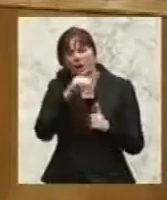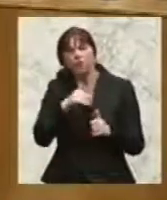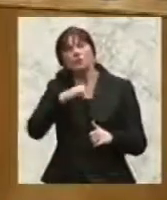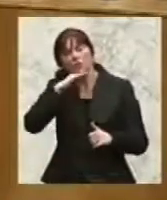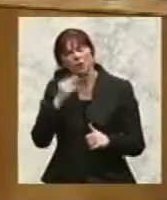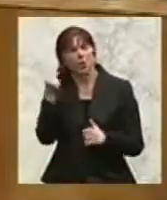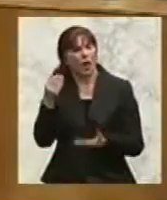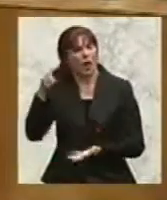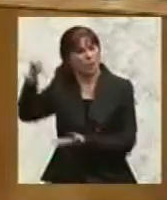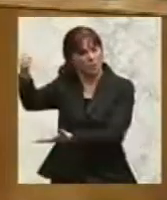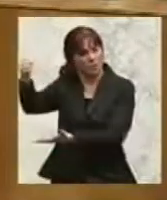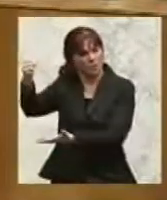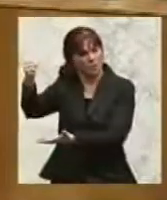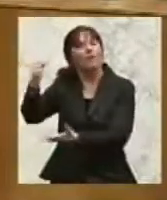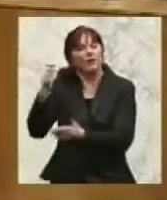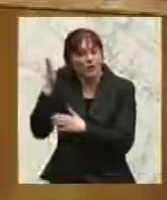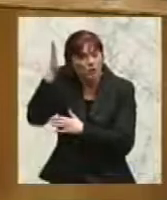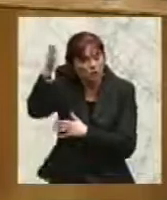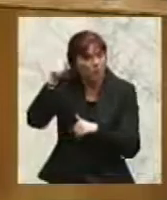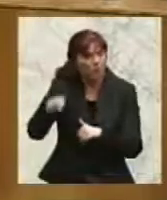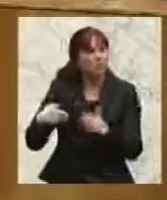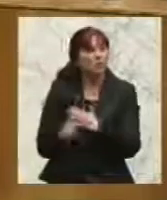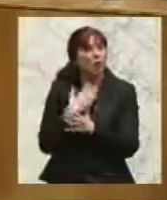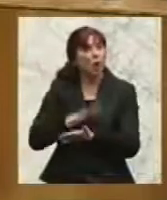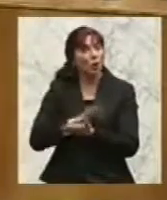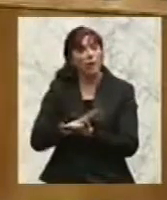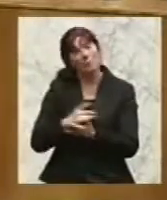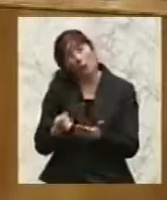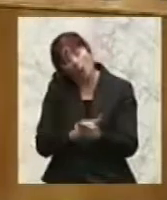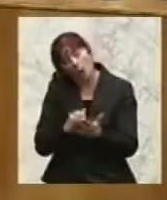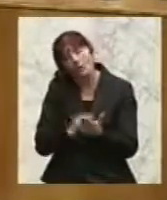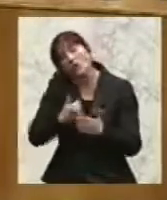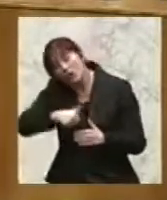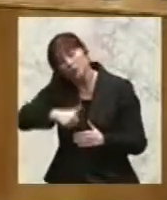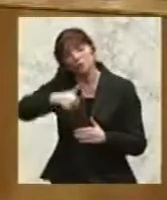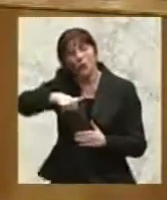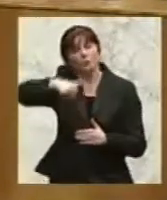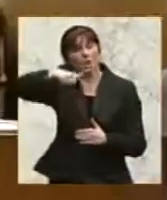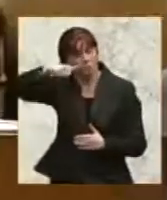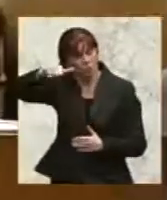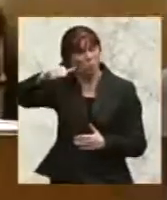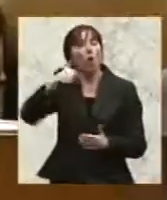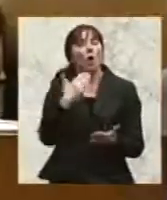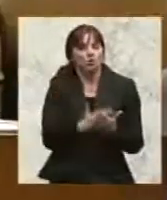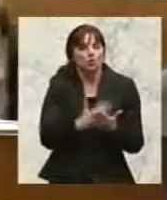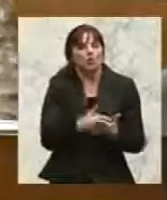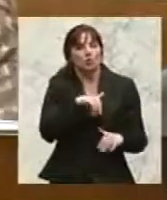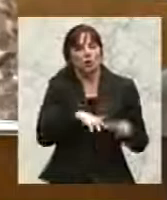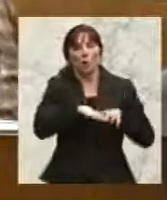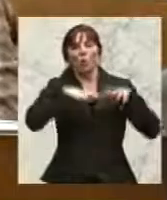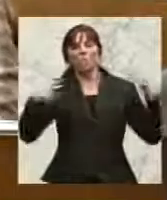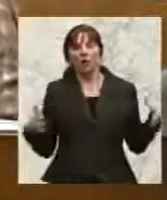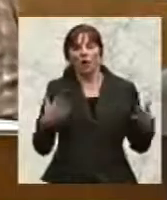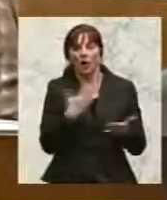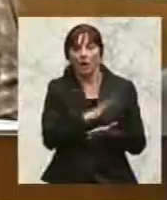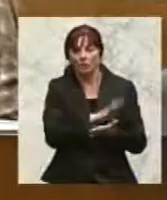damit er in Zukunft diese neuen Aufgaben und Herausforderungen zusätzlich zu den bereits bestehenden umfangreichen Kernaufgaben